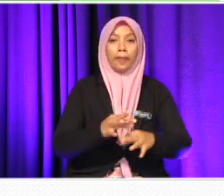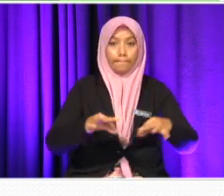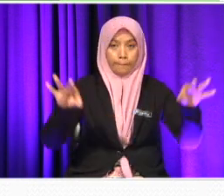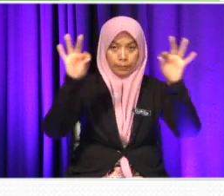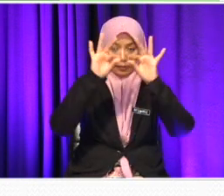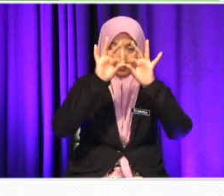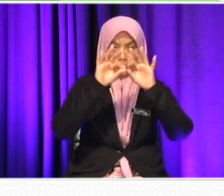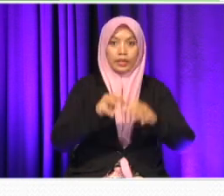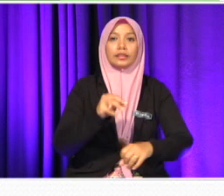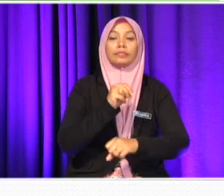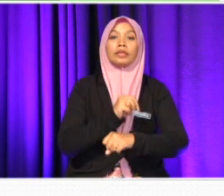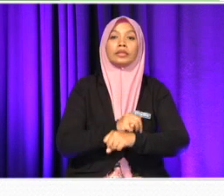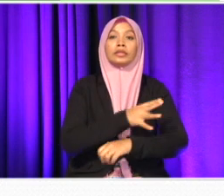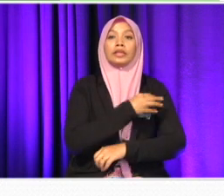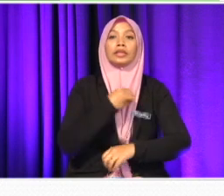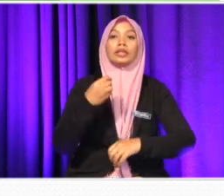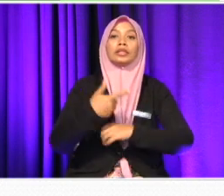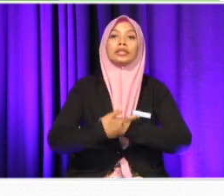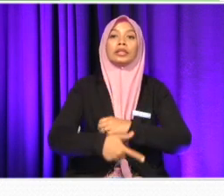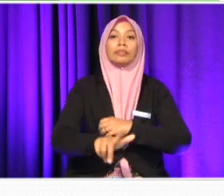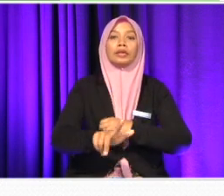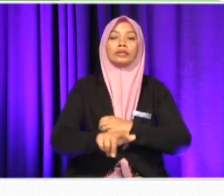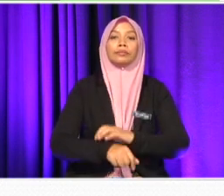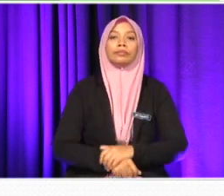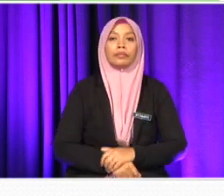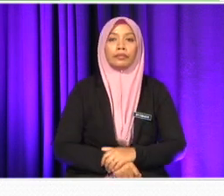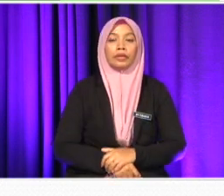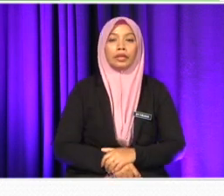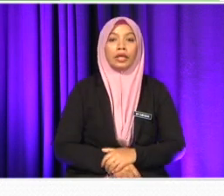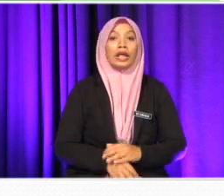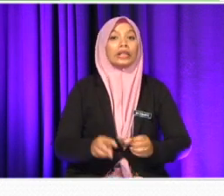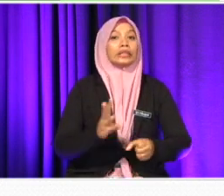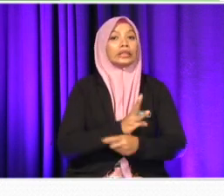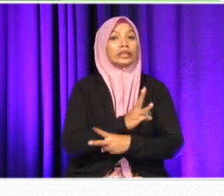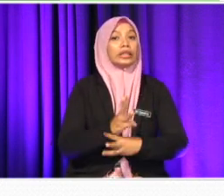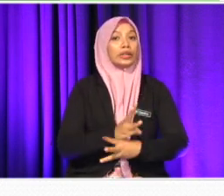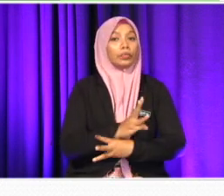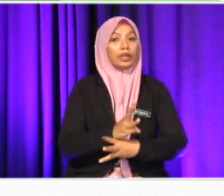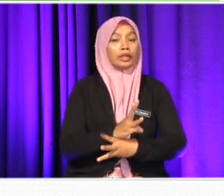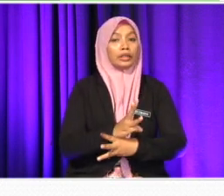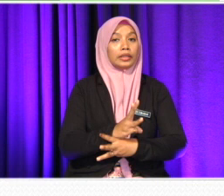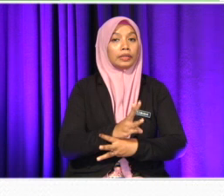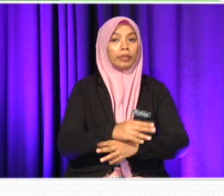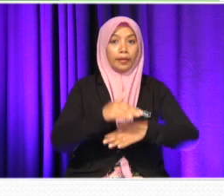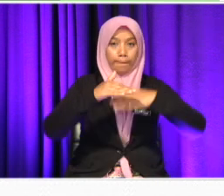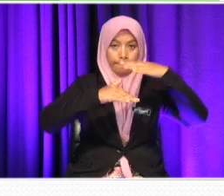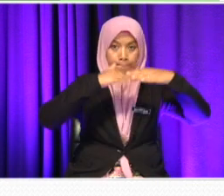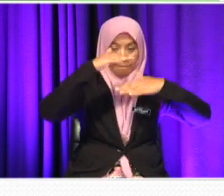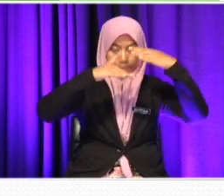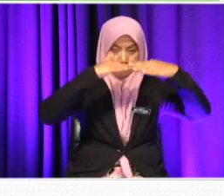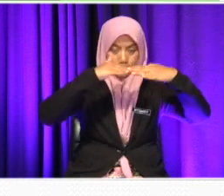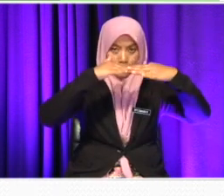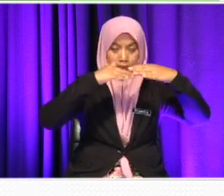lagi semasa dan selepas dari penerangannya adalah kawalan pada berbagai peringkat dilakukan untuk memastikan